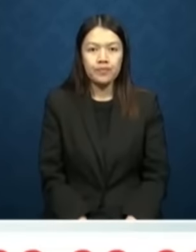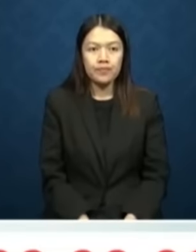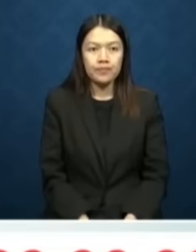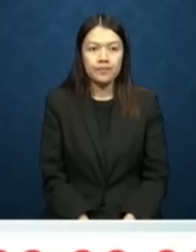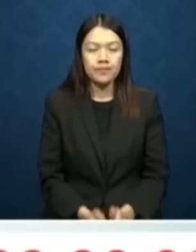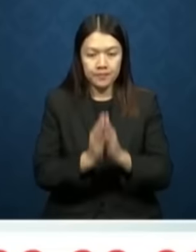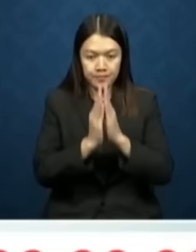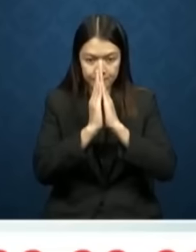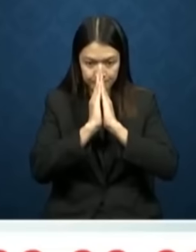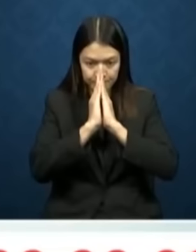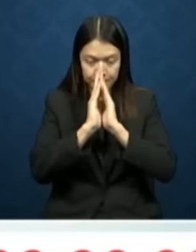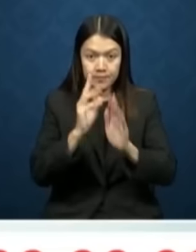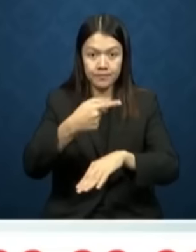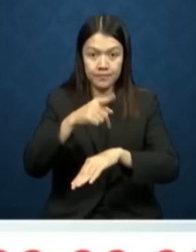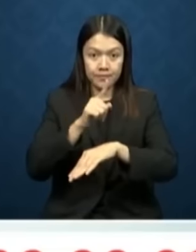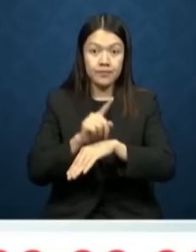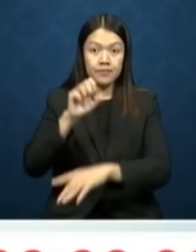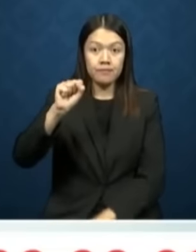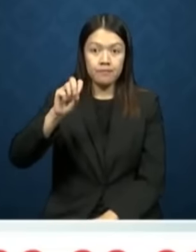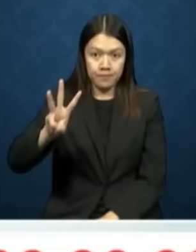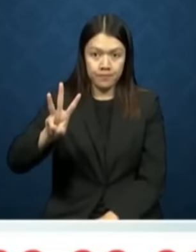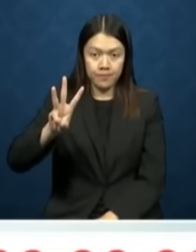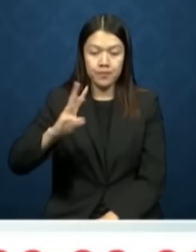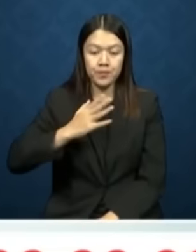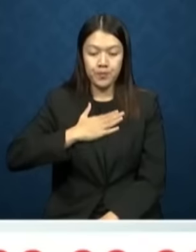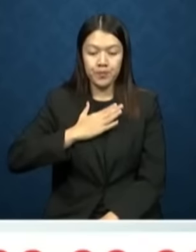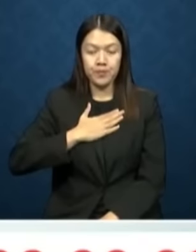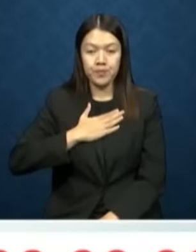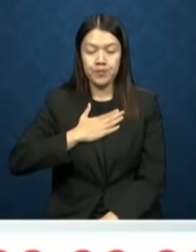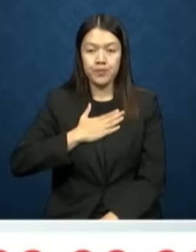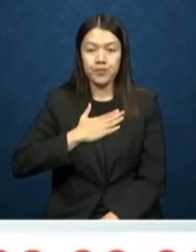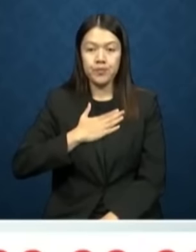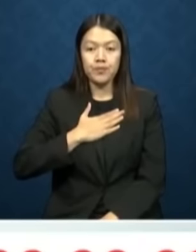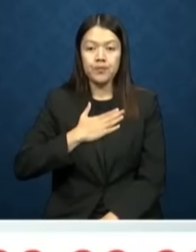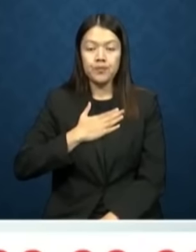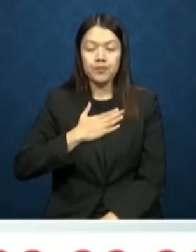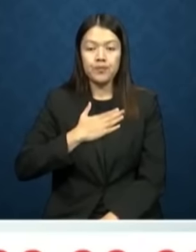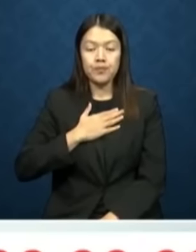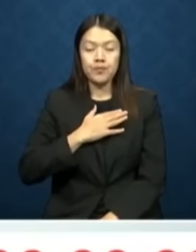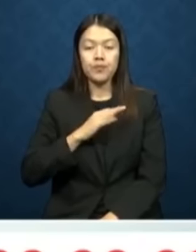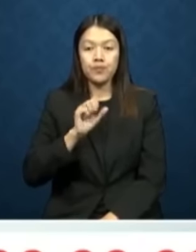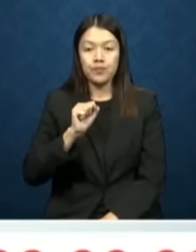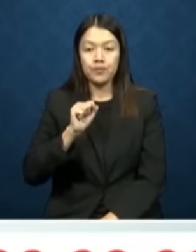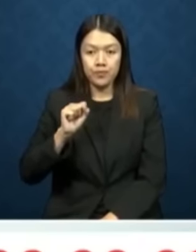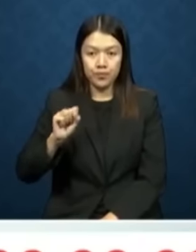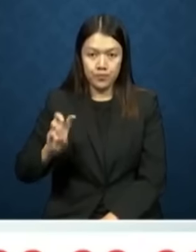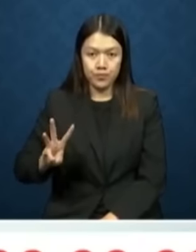กราบเรียนท่านประธานวุฒิสภาที่เคารพผมทวินเปลี่ยนศรีสมาชิกวุฒิสภาครับ